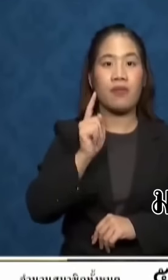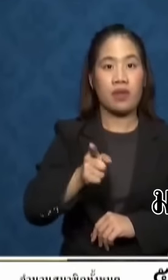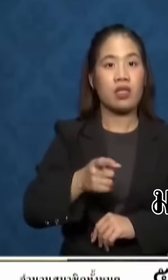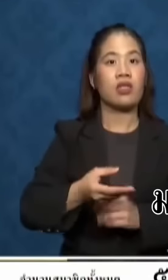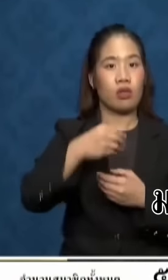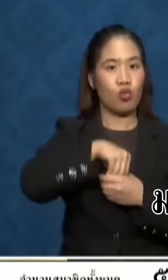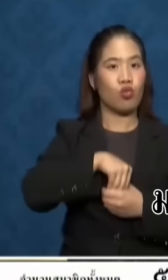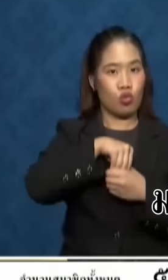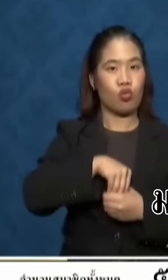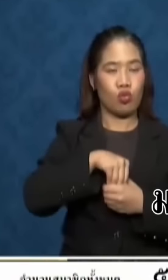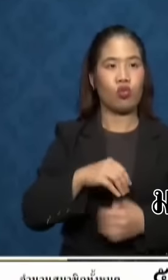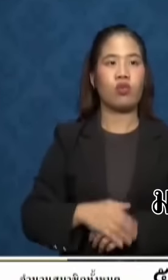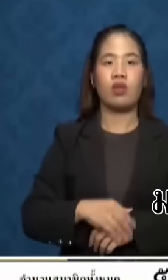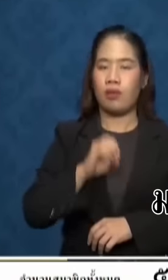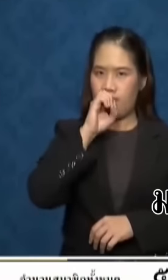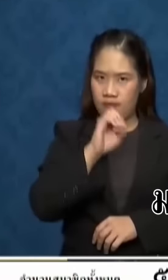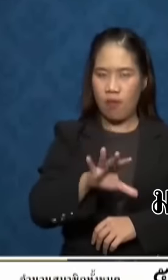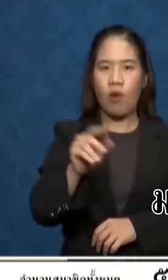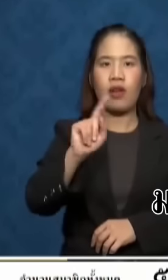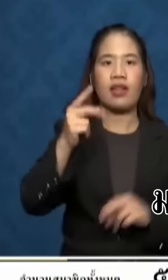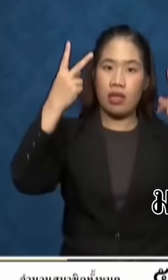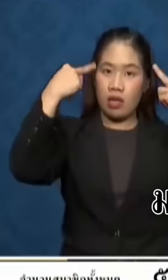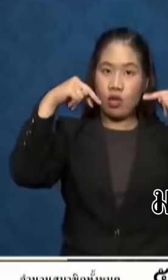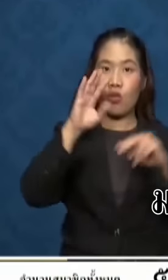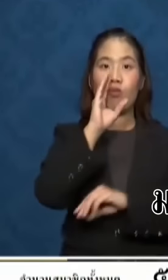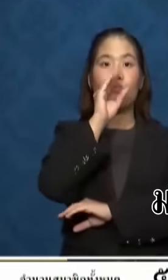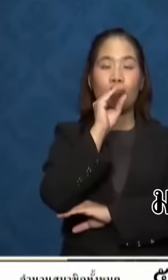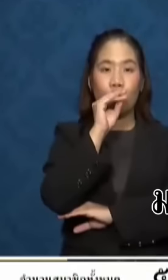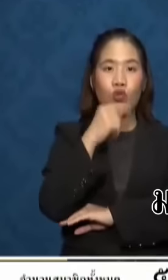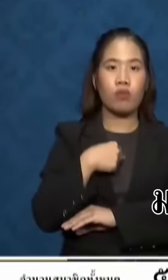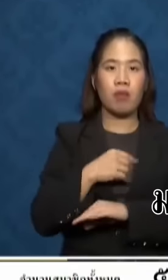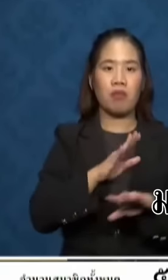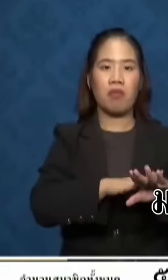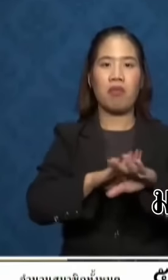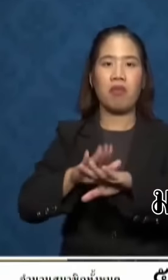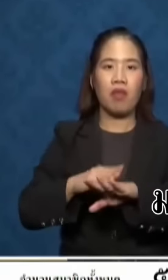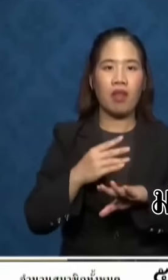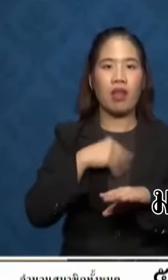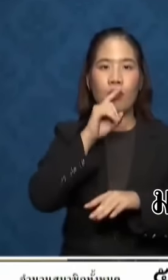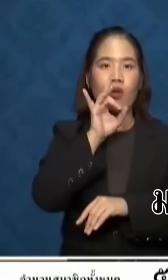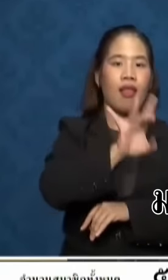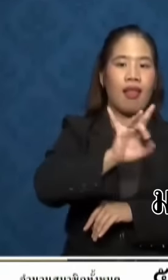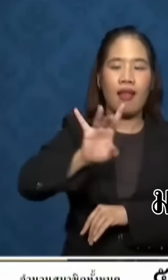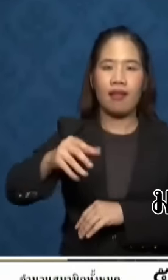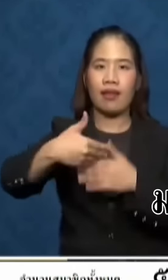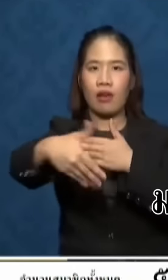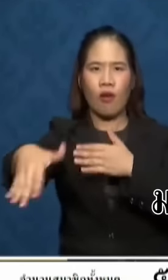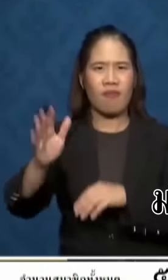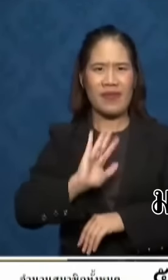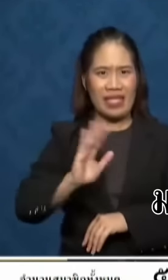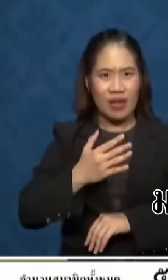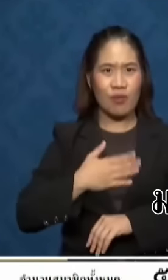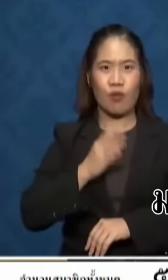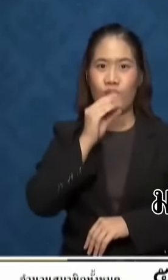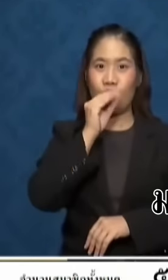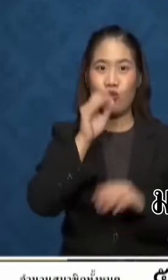นหยัดอยู่เพรนั้นยืนยันว่าสิงที่ในยกไปพูดขนาดกระแผมข้นอกนั้นไม่จรงผมยืนยนวาผมเปนคนท